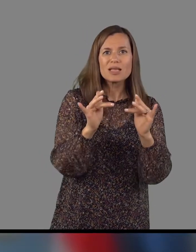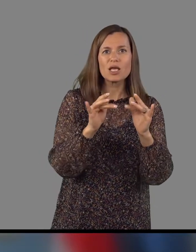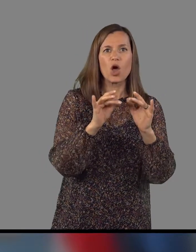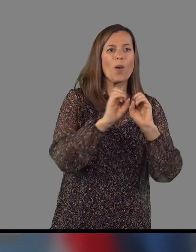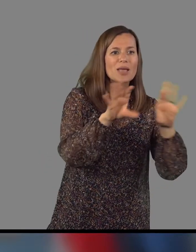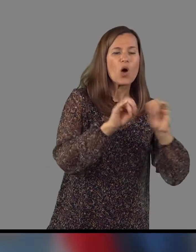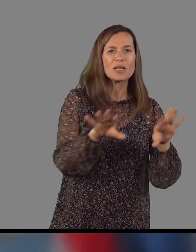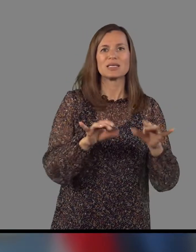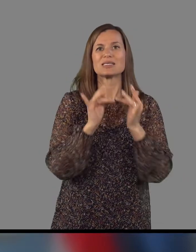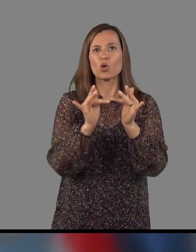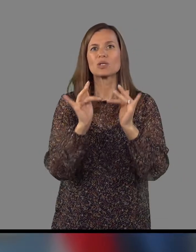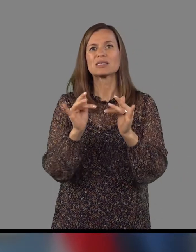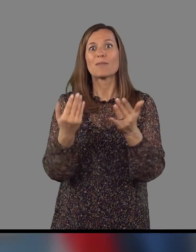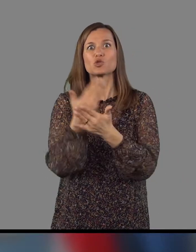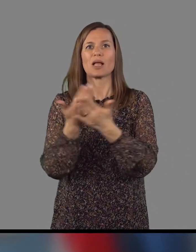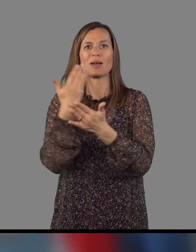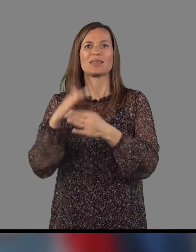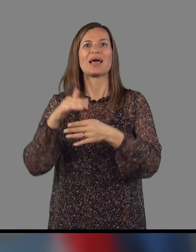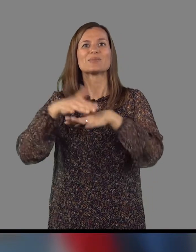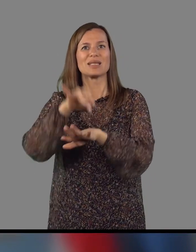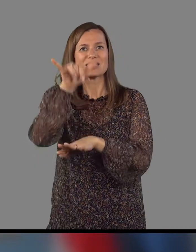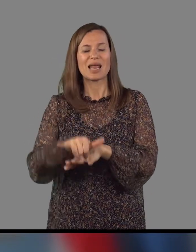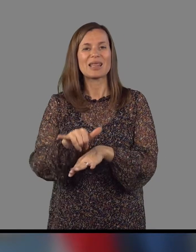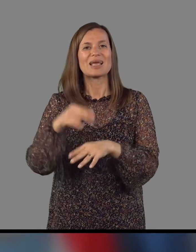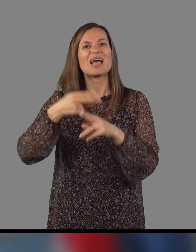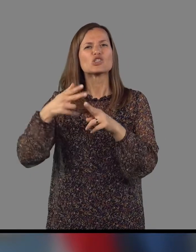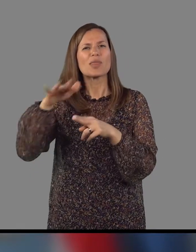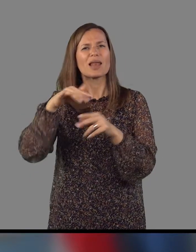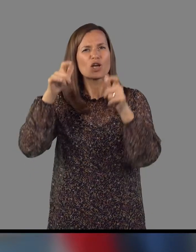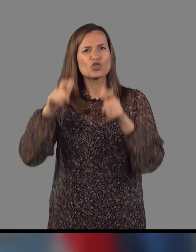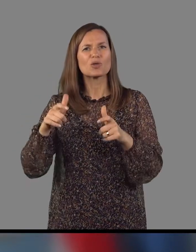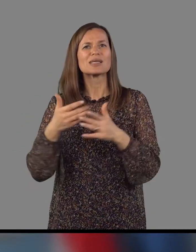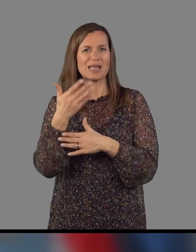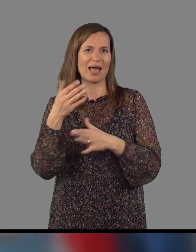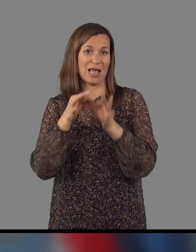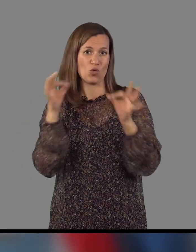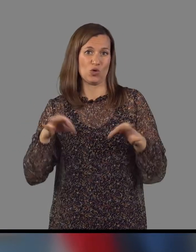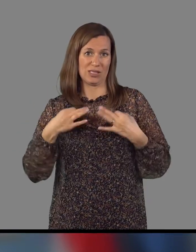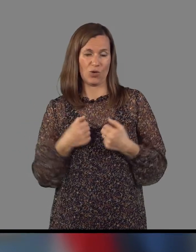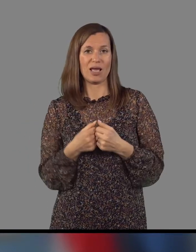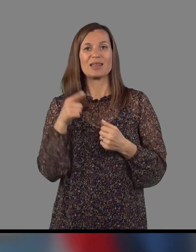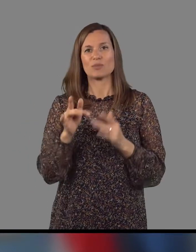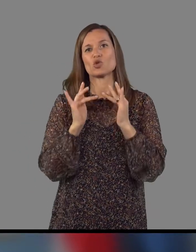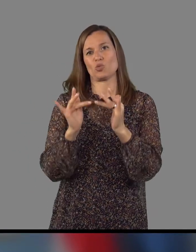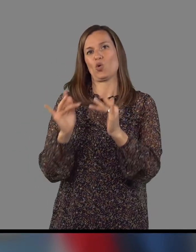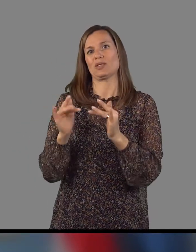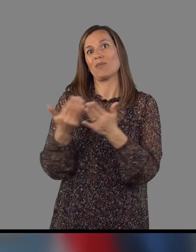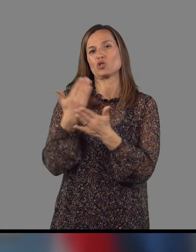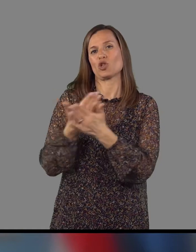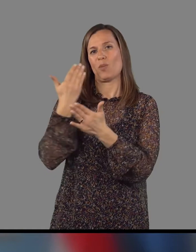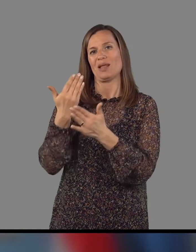objavljeni, ki se sproti posodabljajo na spletnih straneh Nacionalnega inštituta za javno zdravje. Tam so namreč sproti